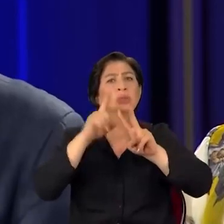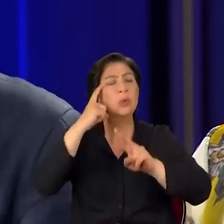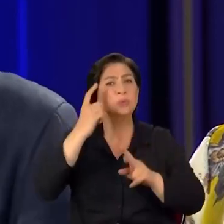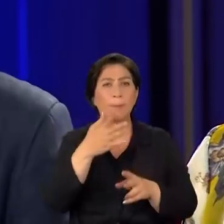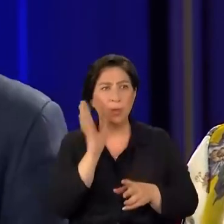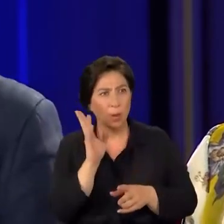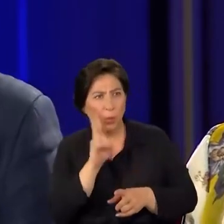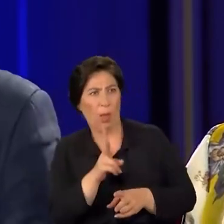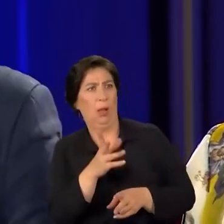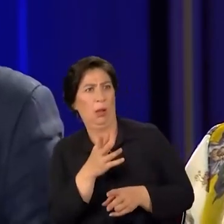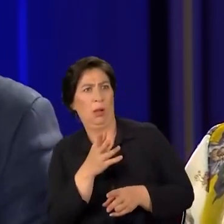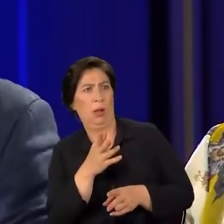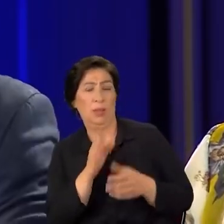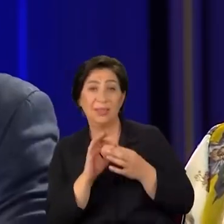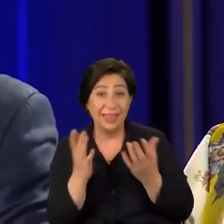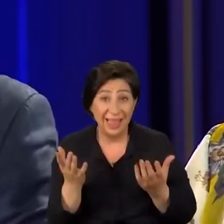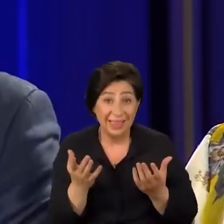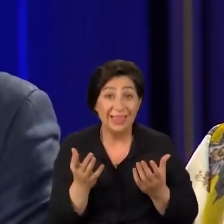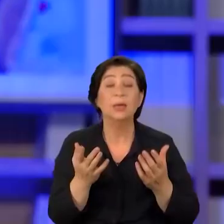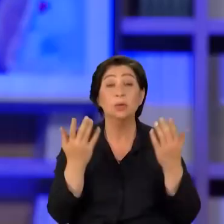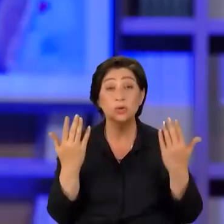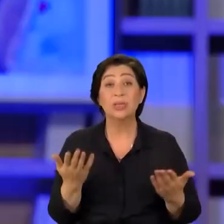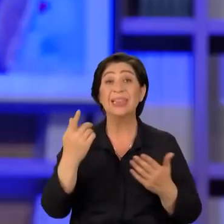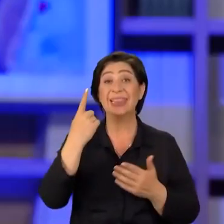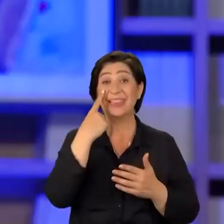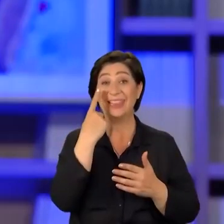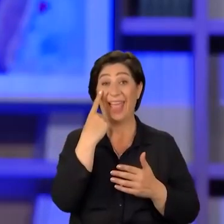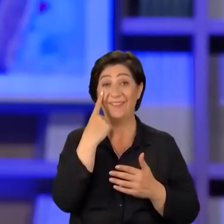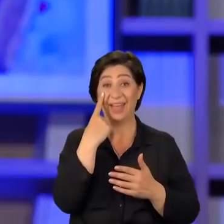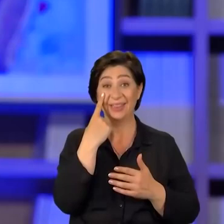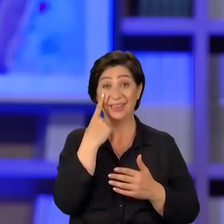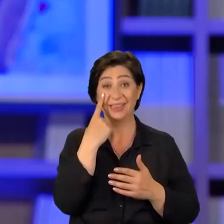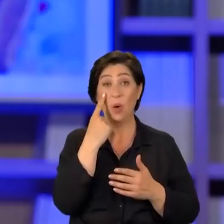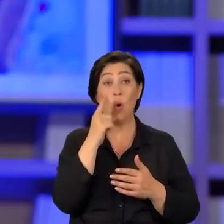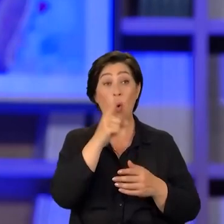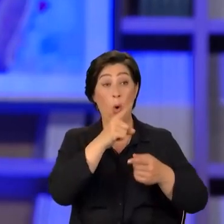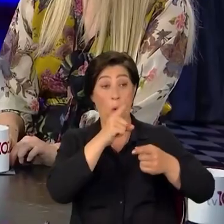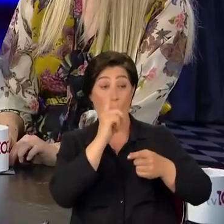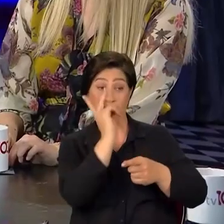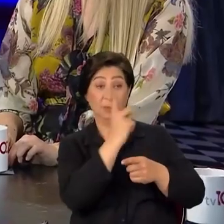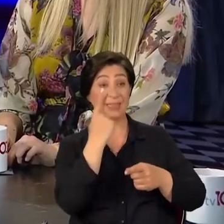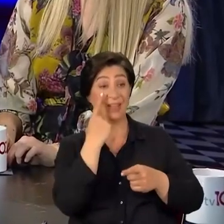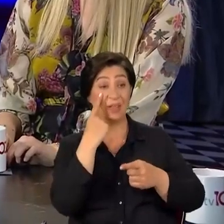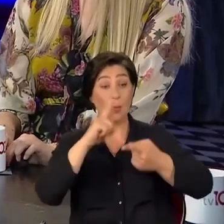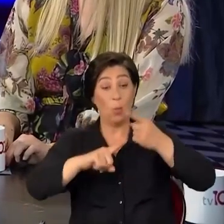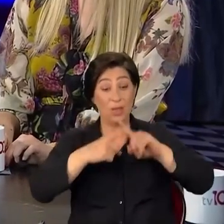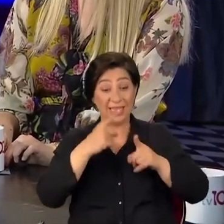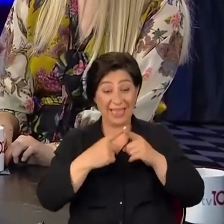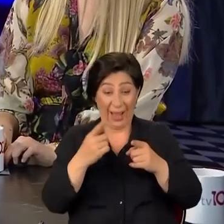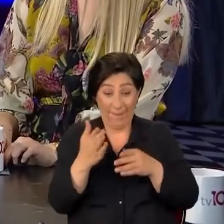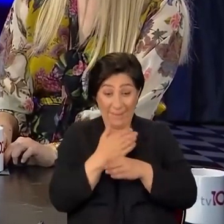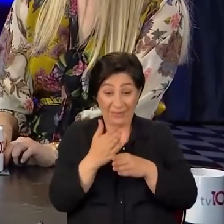Neden? Çünkü devlet artık o siyasetin aracı olarak kullanılmış